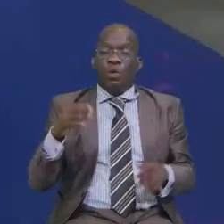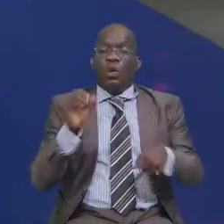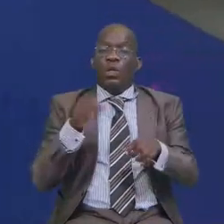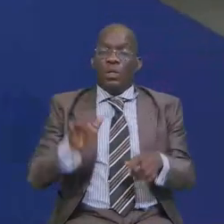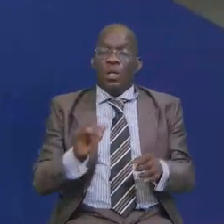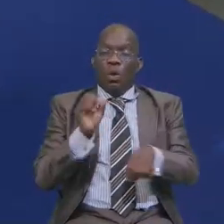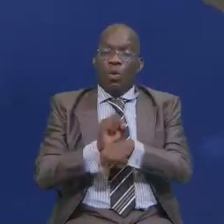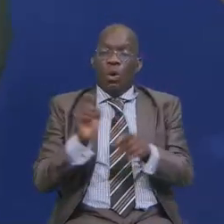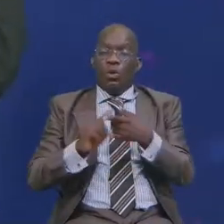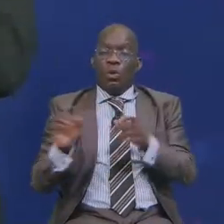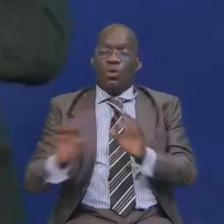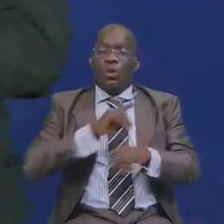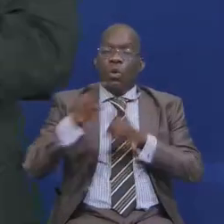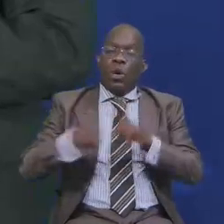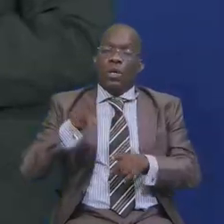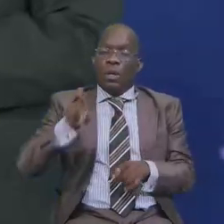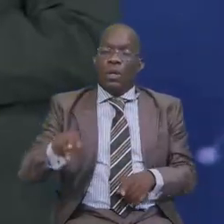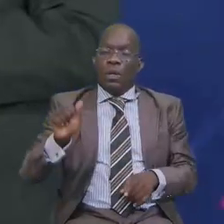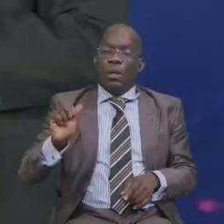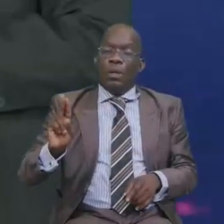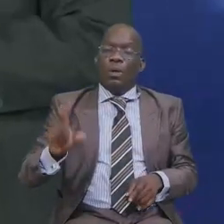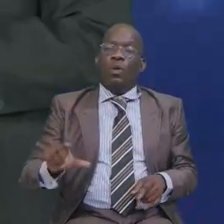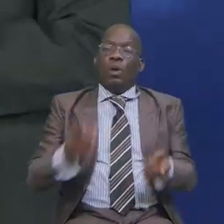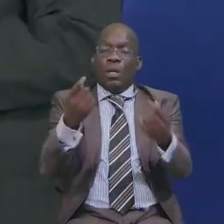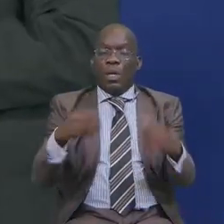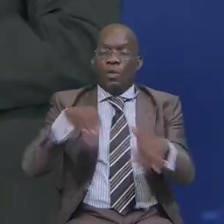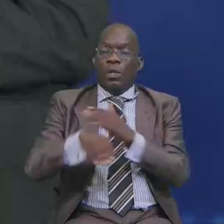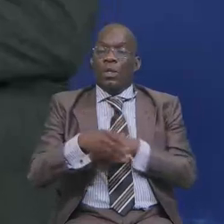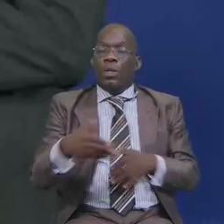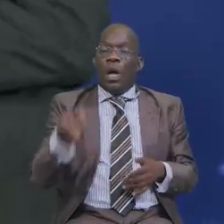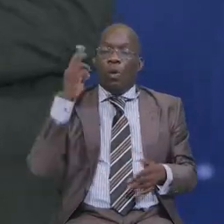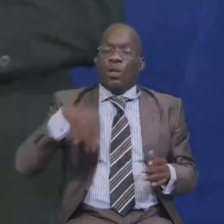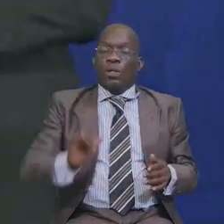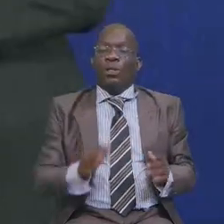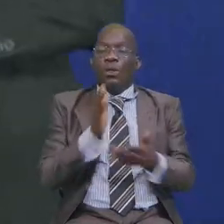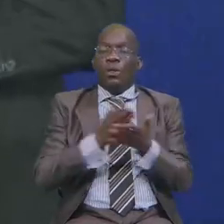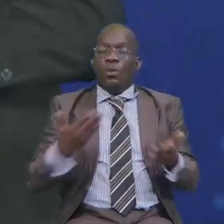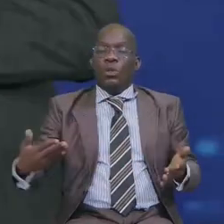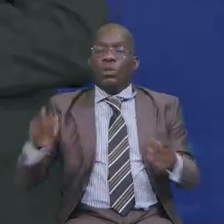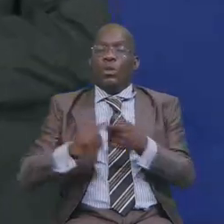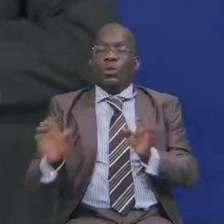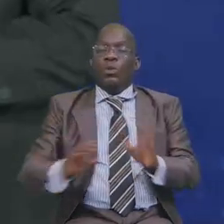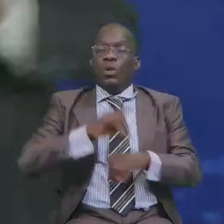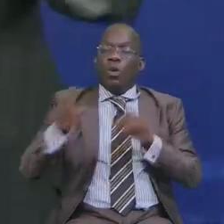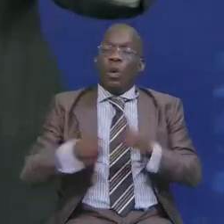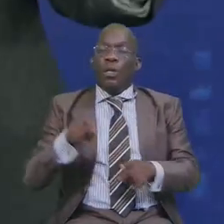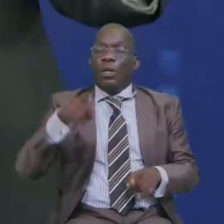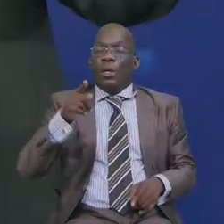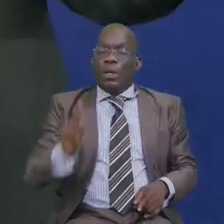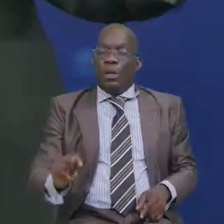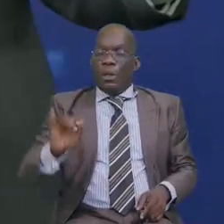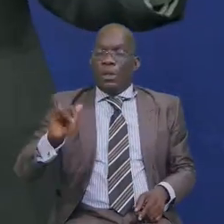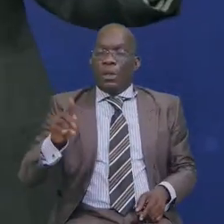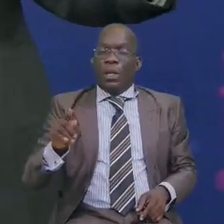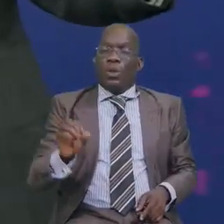est venu, il y avait encore quelque chose à faire. Quand Timothée et Tite et Silas et les plus jeunes faisaient quelque